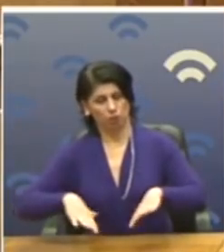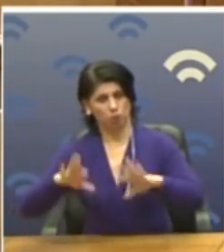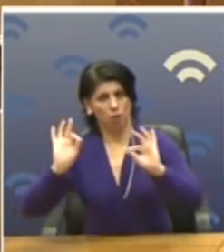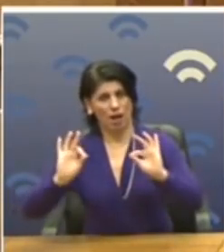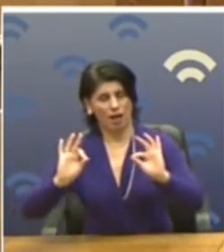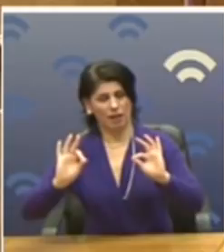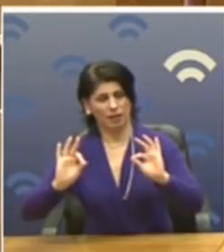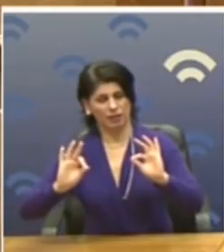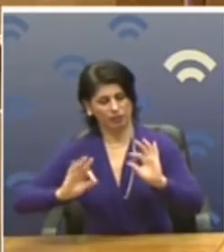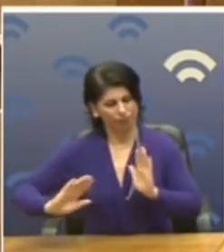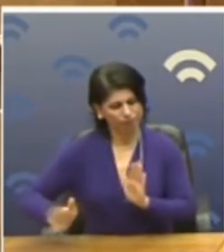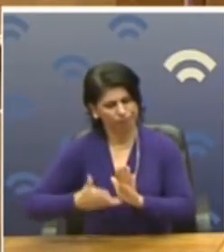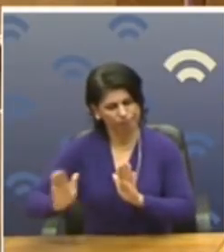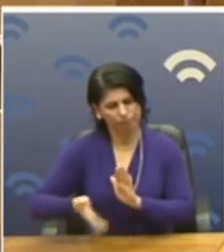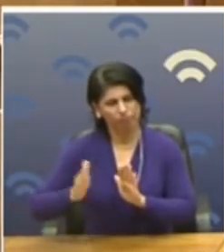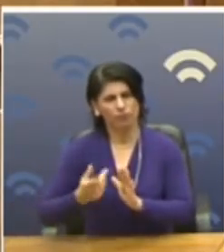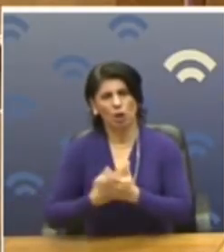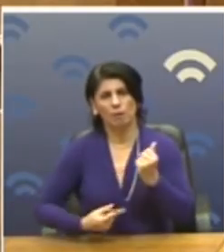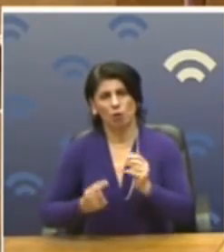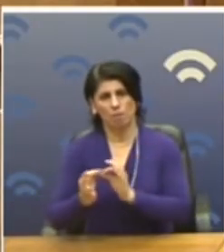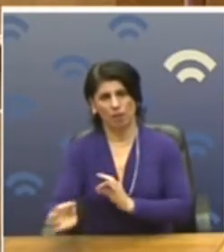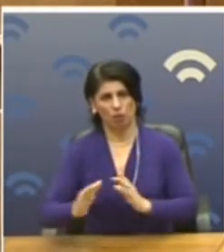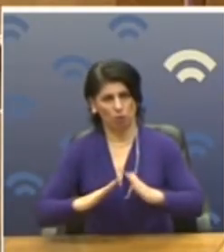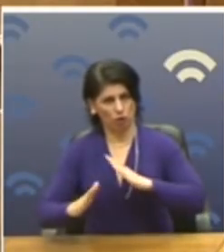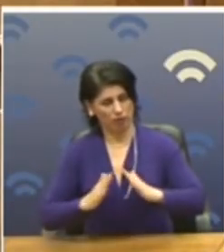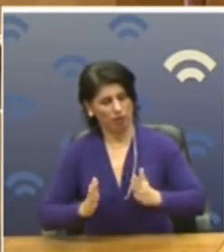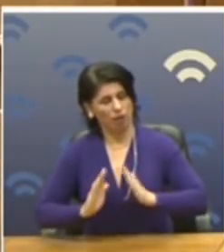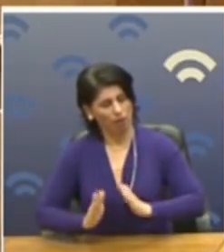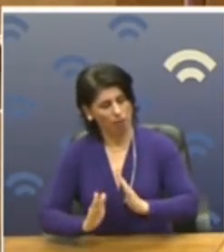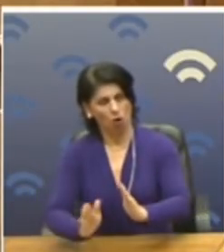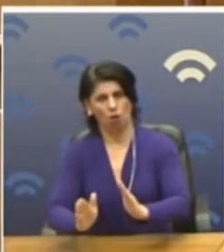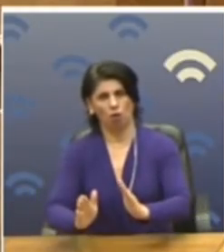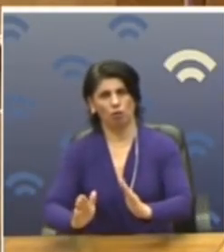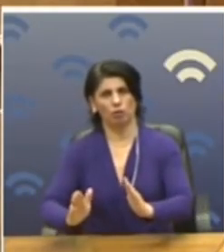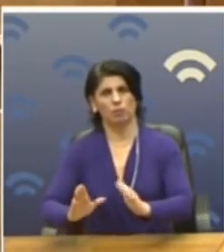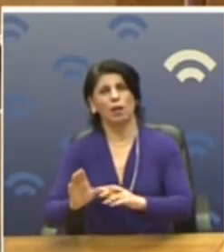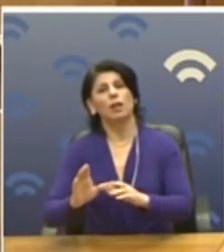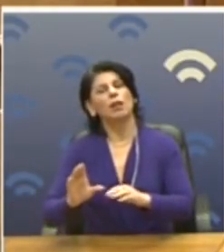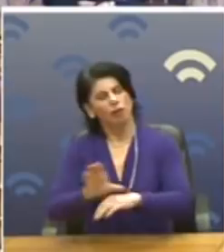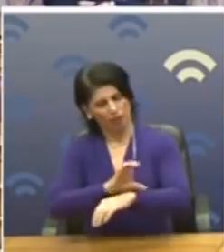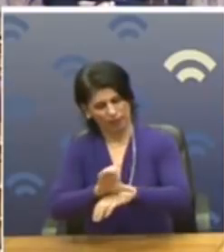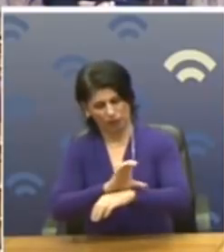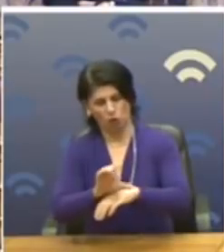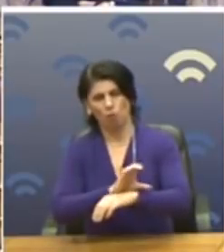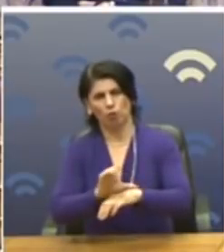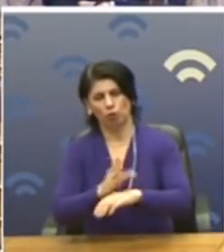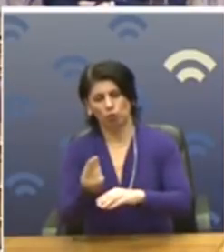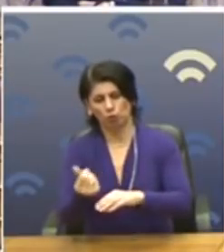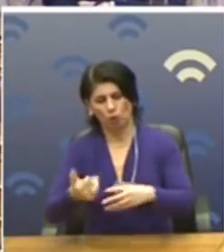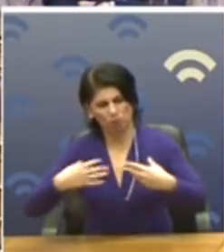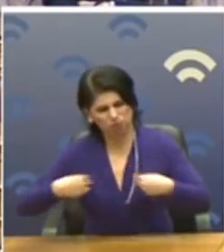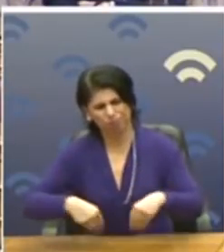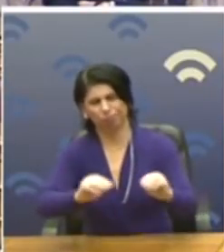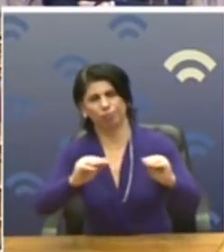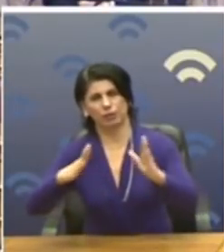ξύλωμα των ελλιπών μέτρων προστασίας και προχώρησε στους ηλεκτρονικούς πληστηριασμούς. Η